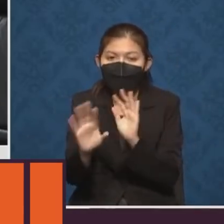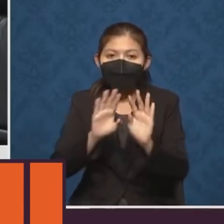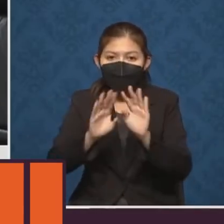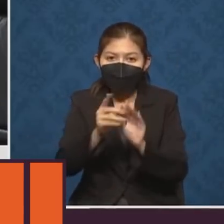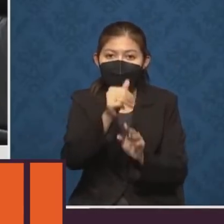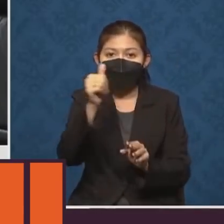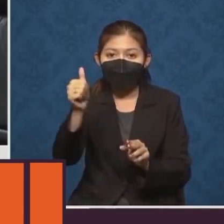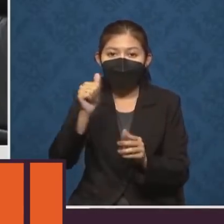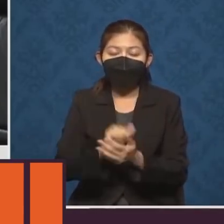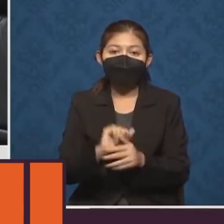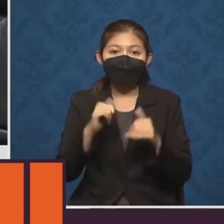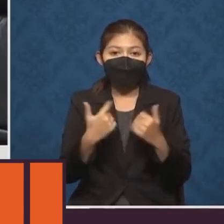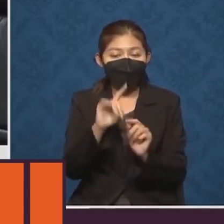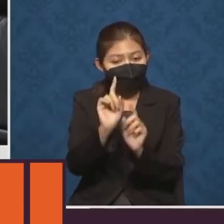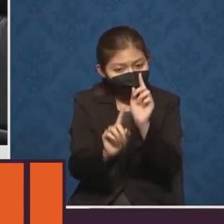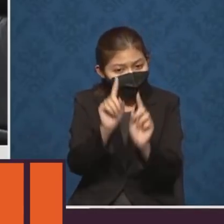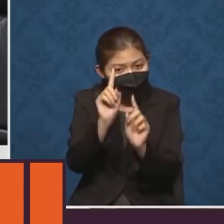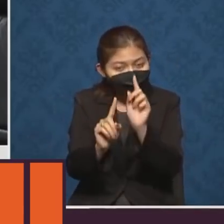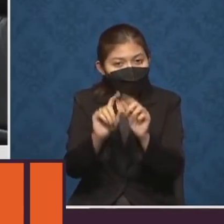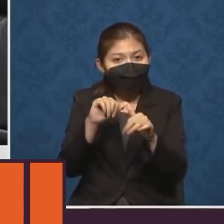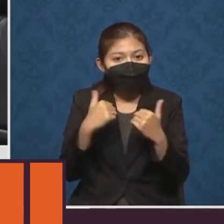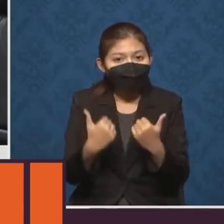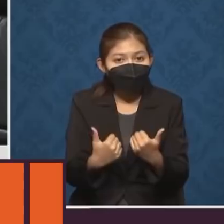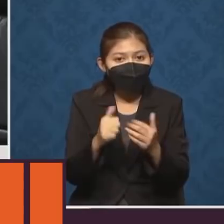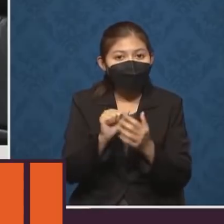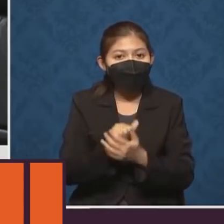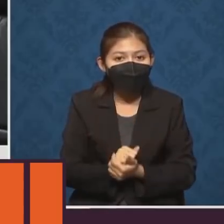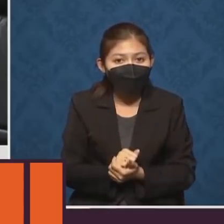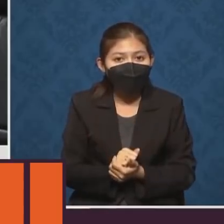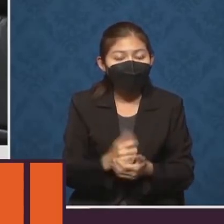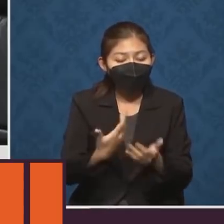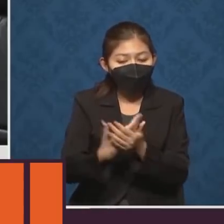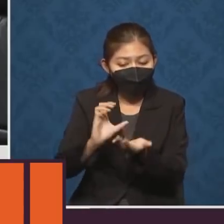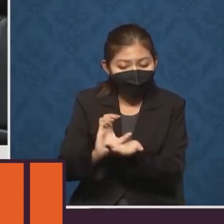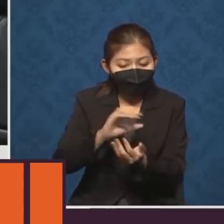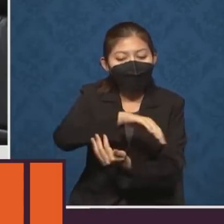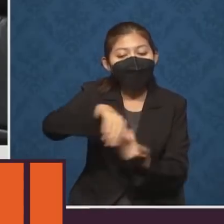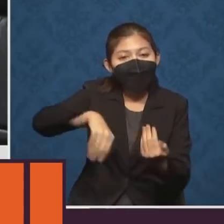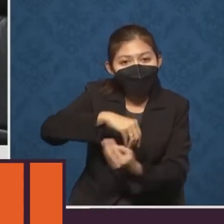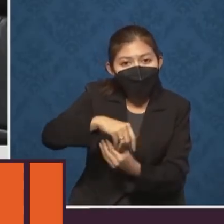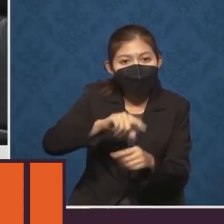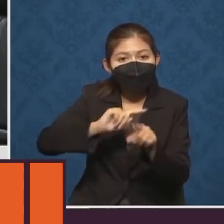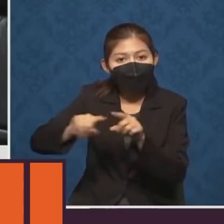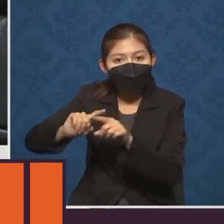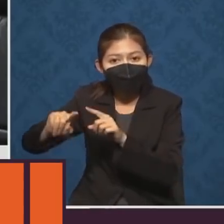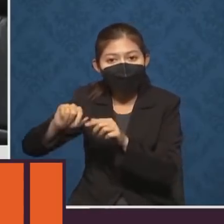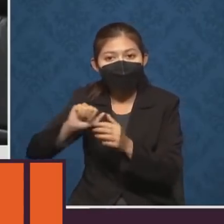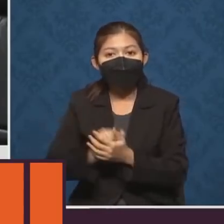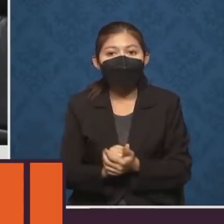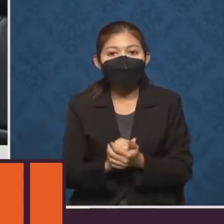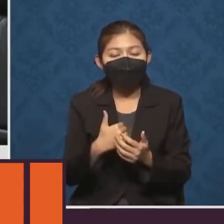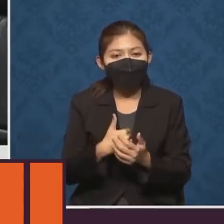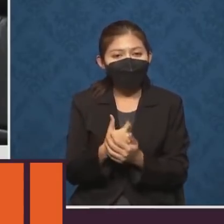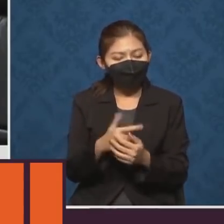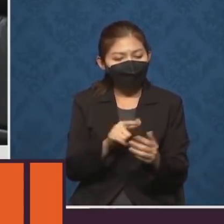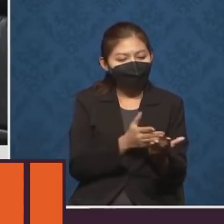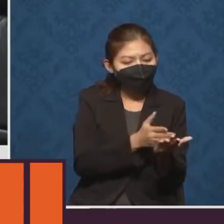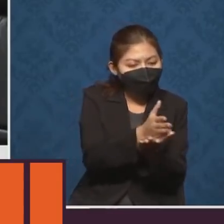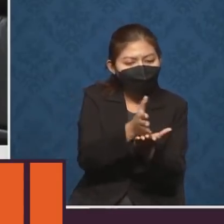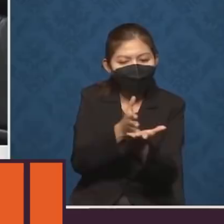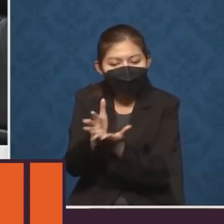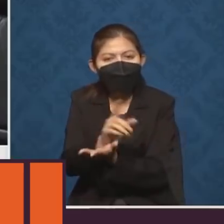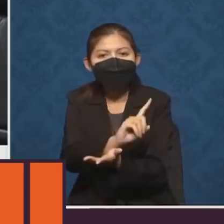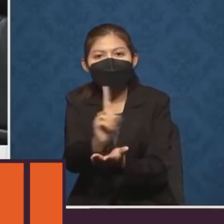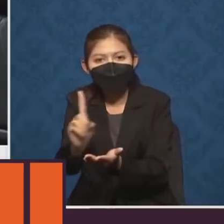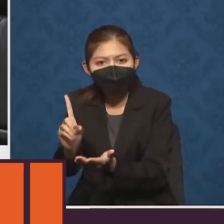งานฉบับนี้เราจะมีการประเมินผลการดำเนินงานนะครับของป่ากองทุนหมุนเวียนต่างๆนะครับท่านก็ที่แจ้งมาให้ว่ามีด้านอะไรบ้างนะครับแต่ว่า